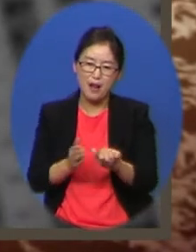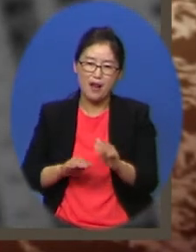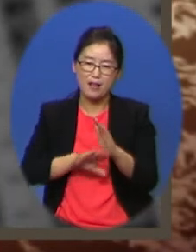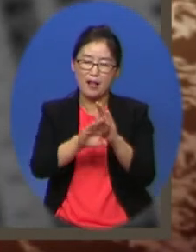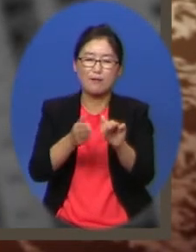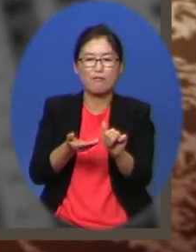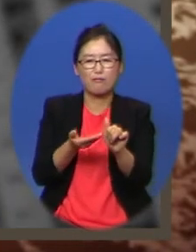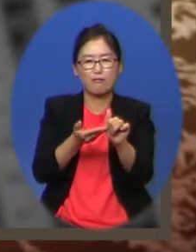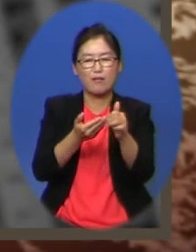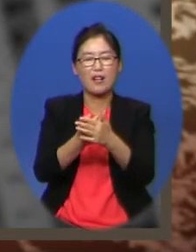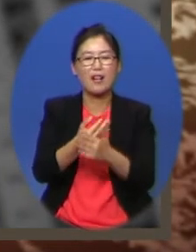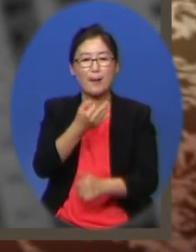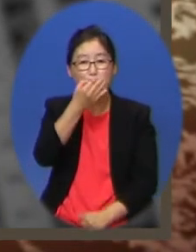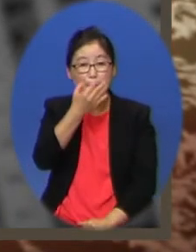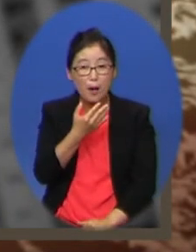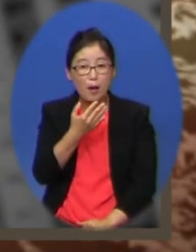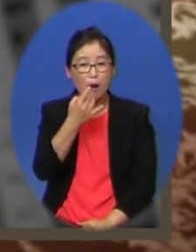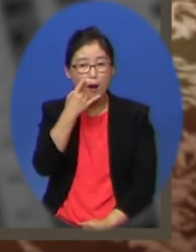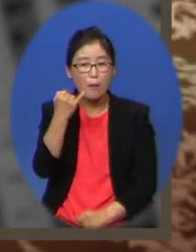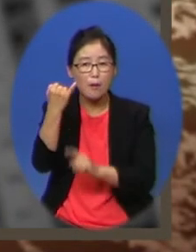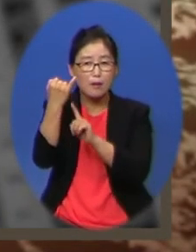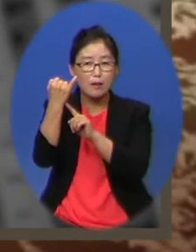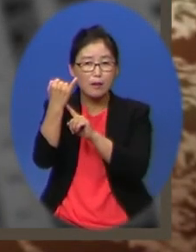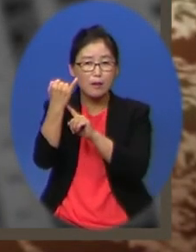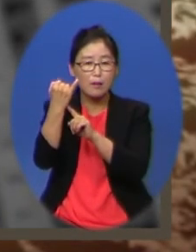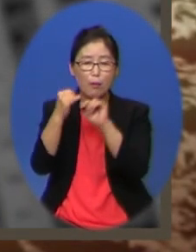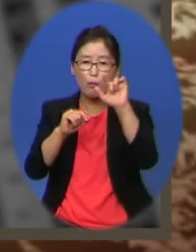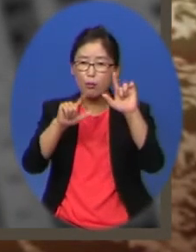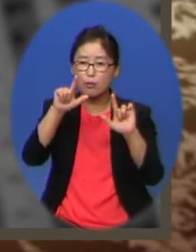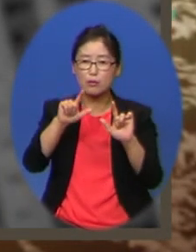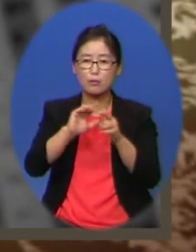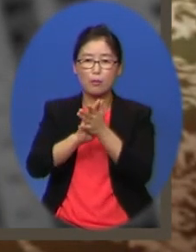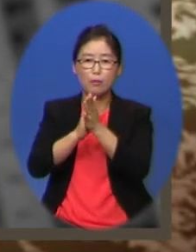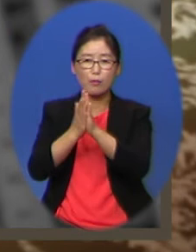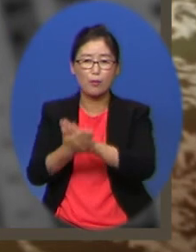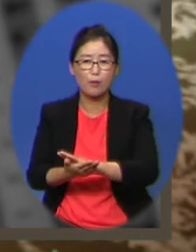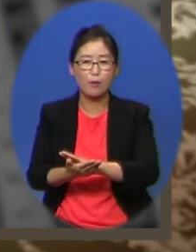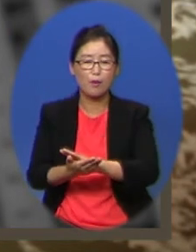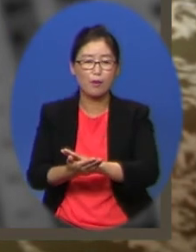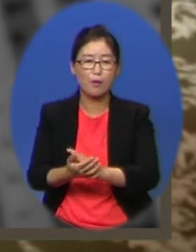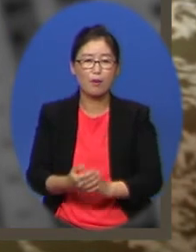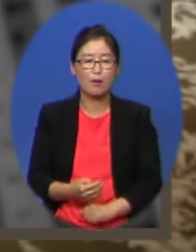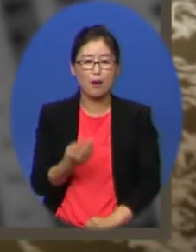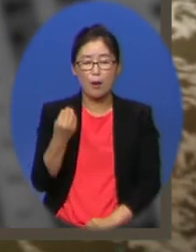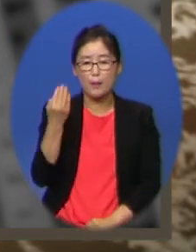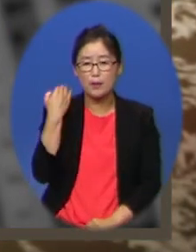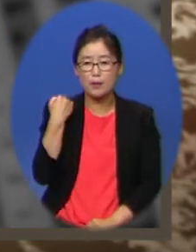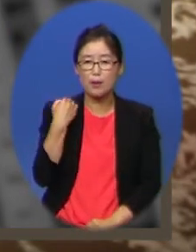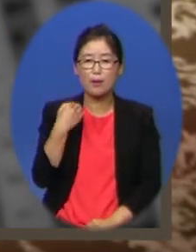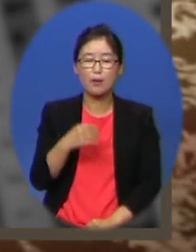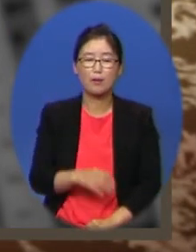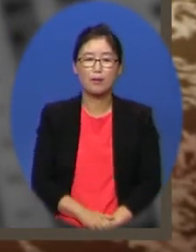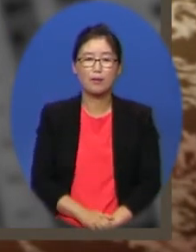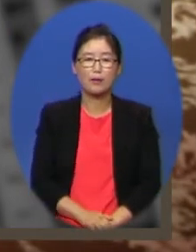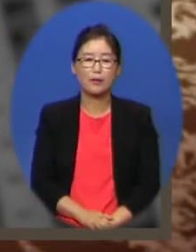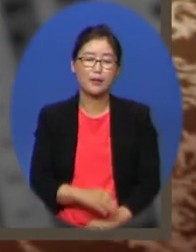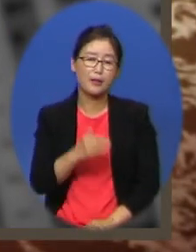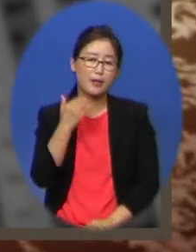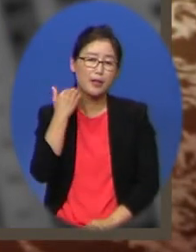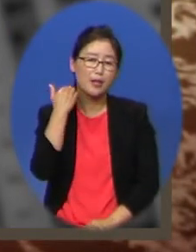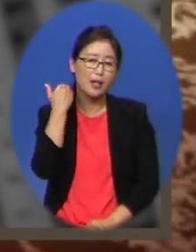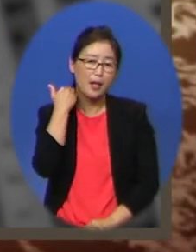그런데 최근 들어 어머니의 모습이 많이 달라졌습니다. 얼마 전 어머니께서 세를 주고 있는